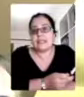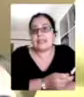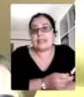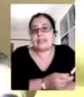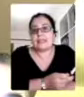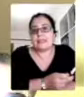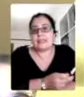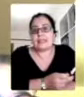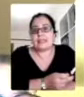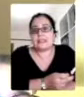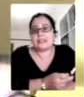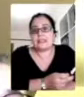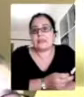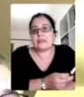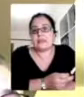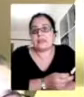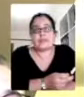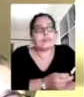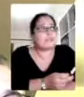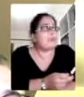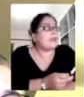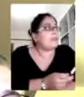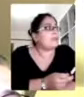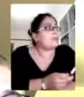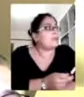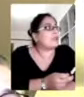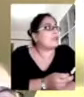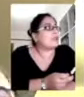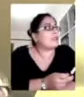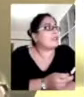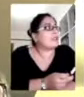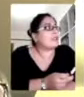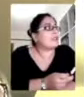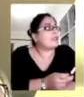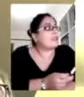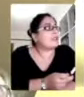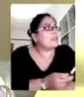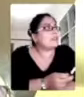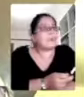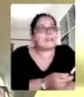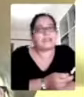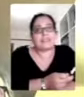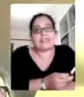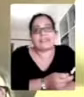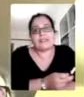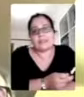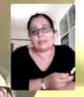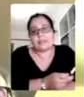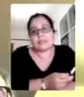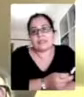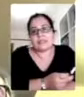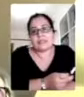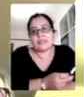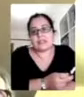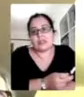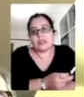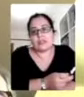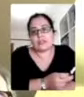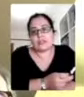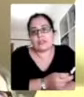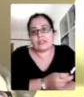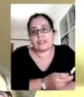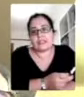verir. Tatlımtırak bir tat verir. Tabii burada Türkiye'de üretilen mısırlardan farklı bir mısır